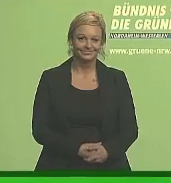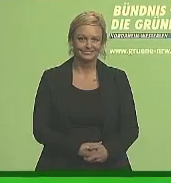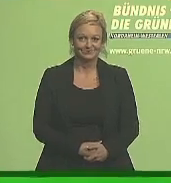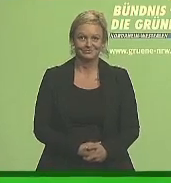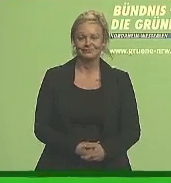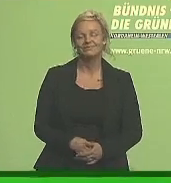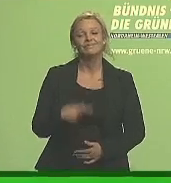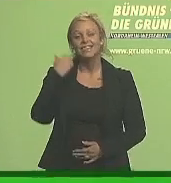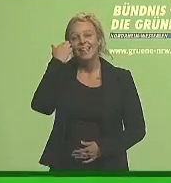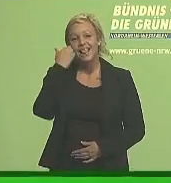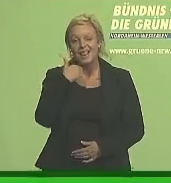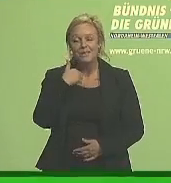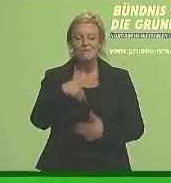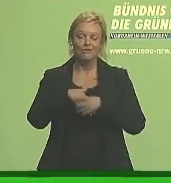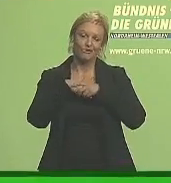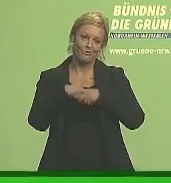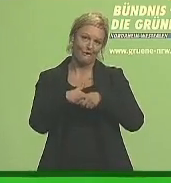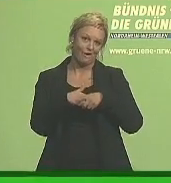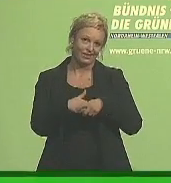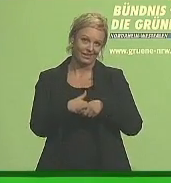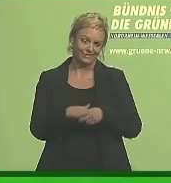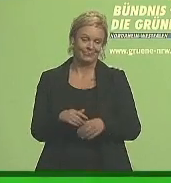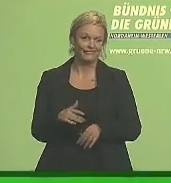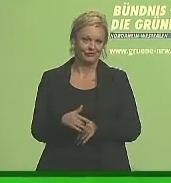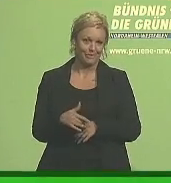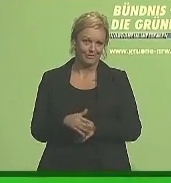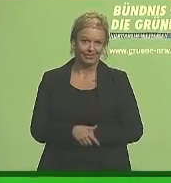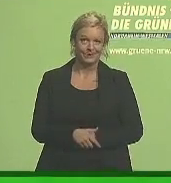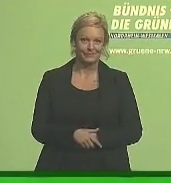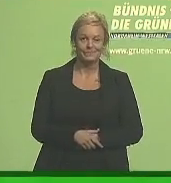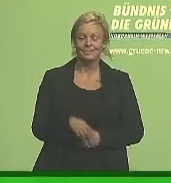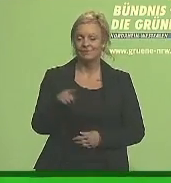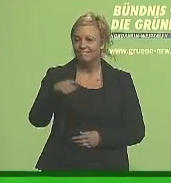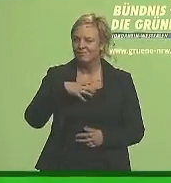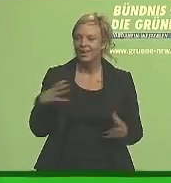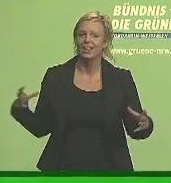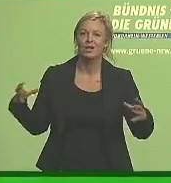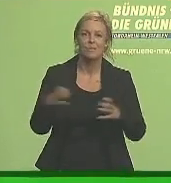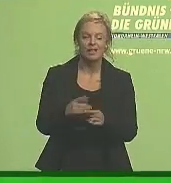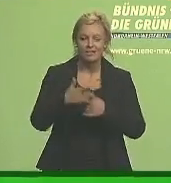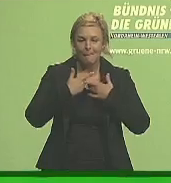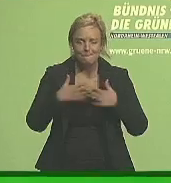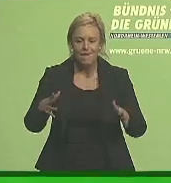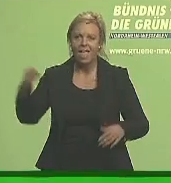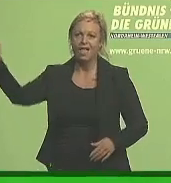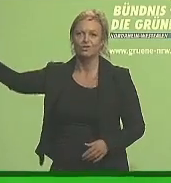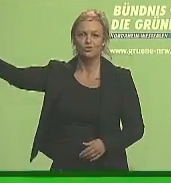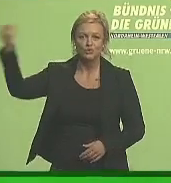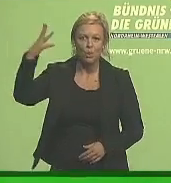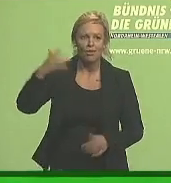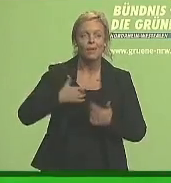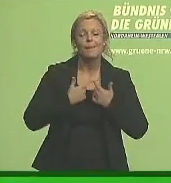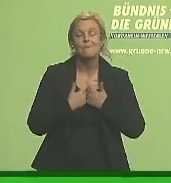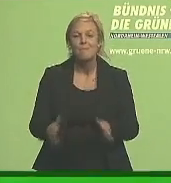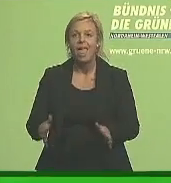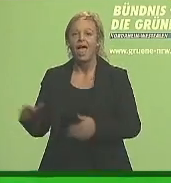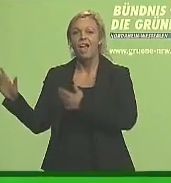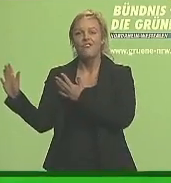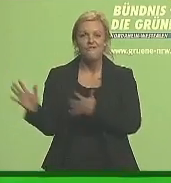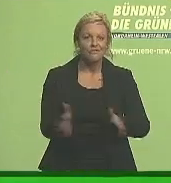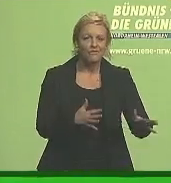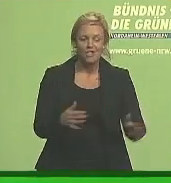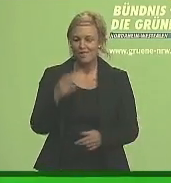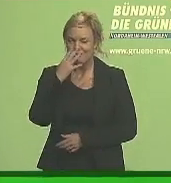Liebe Freundinnen und Freunde, lasst uns gemeinsam weiter mehr Sonne und mehr Wind in dieses Land bringen, damit die